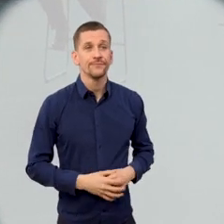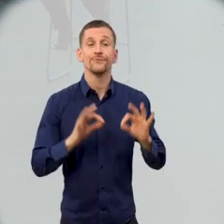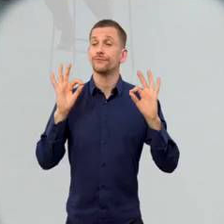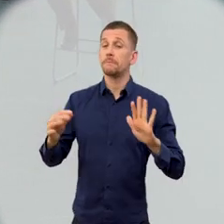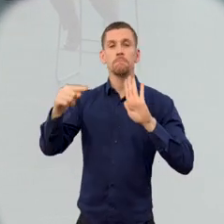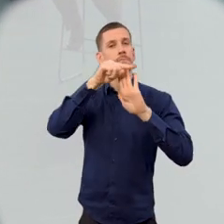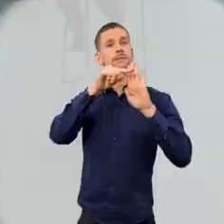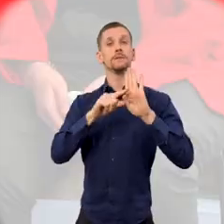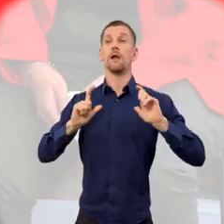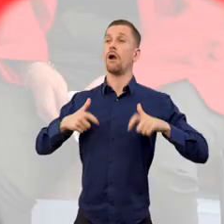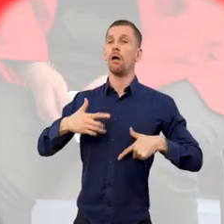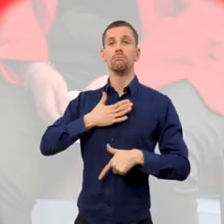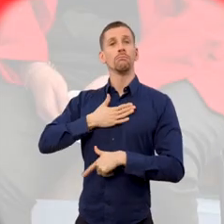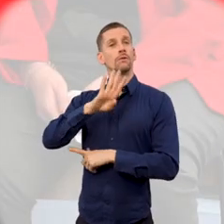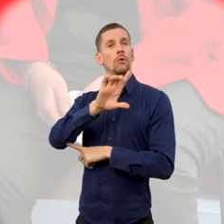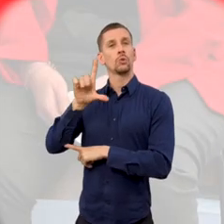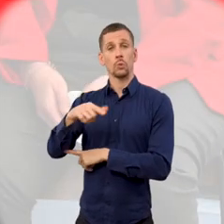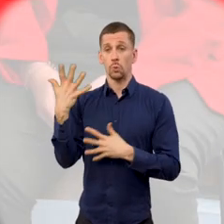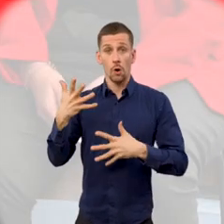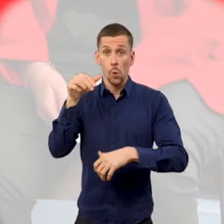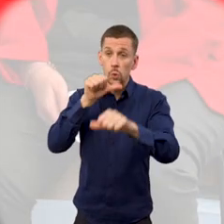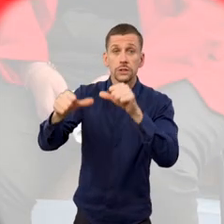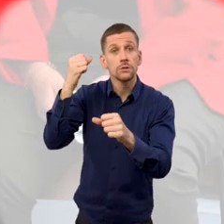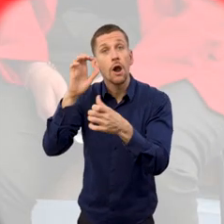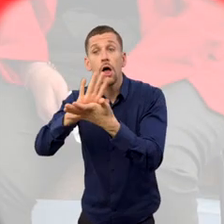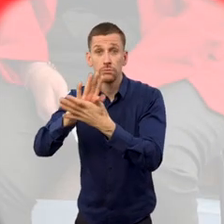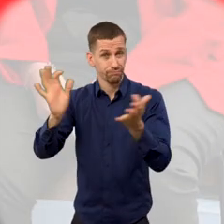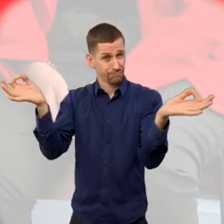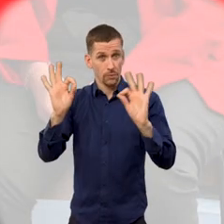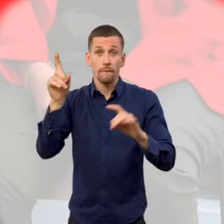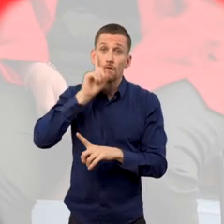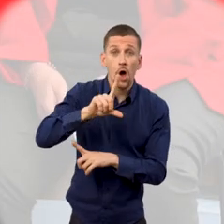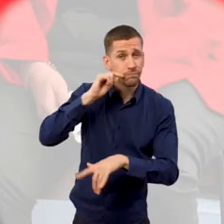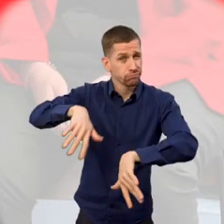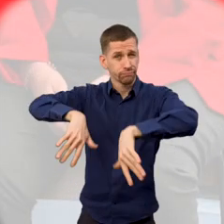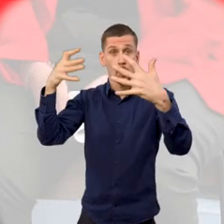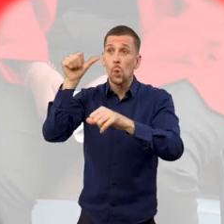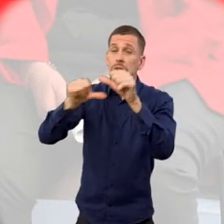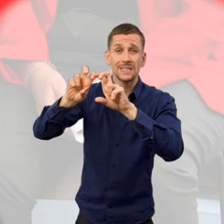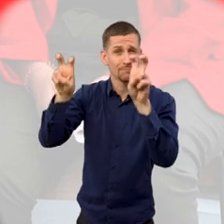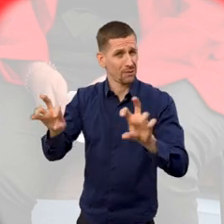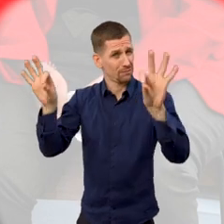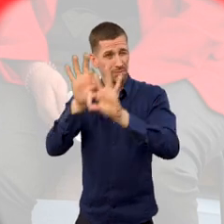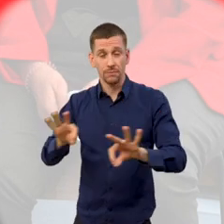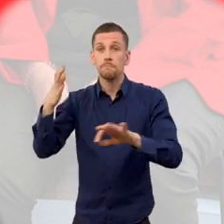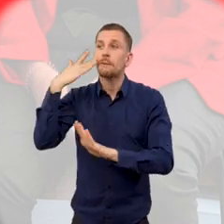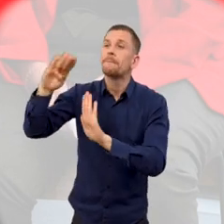42, principalement, c'est d'être ouvert à toutes et tous, sans condition d'âge, sans condition de diplôme, si ce n'est, si vous êtes mineur,